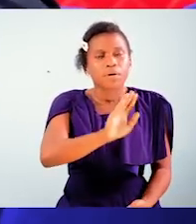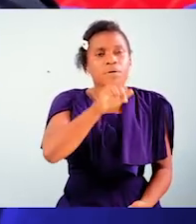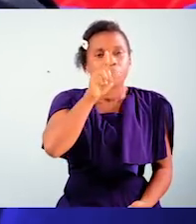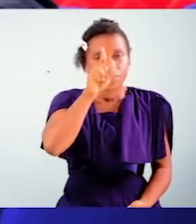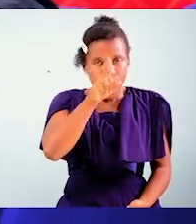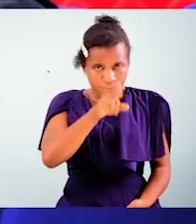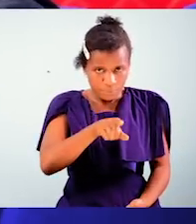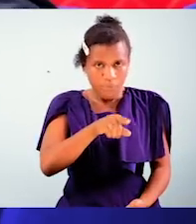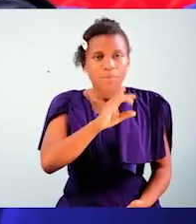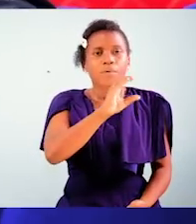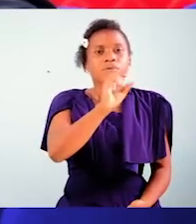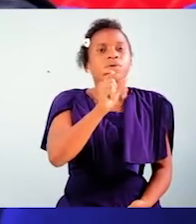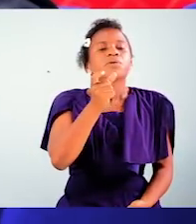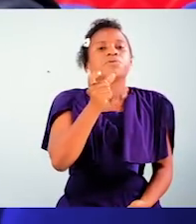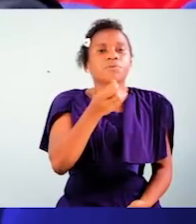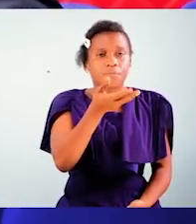atakuwepo CAG.